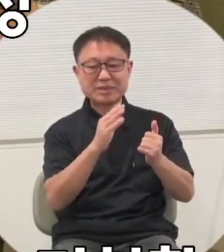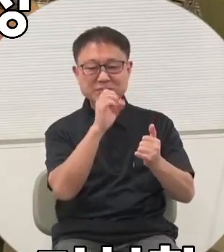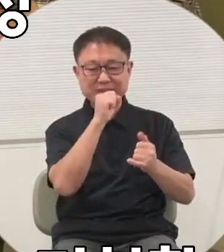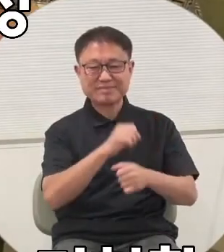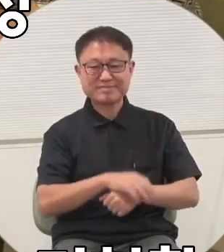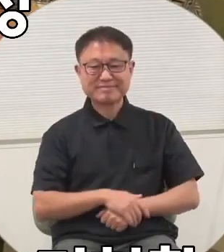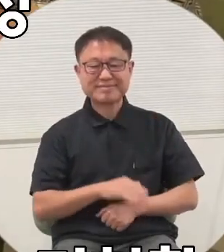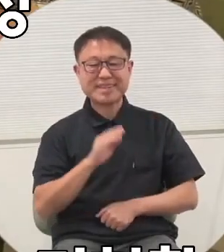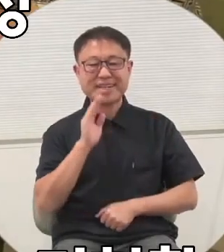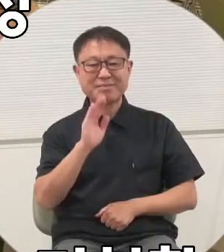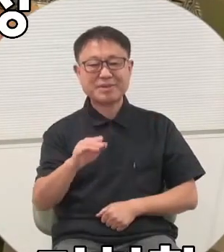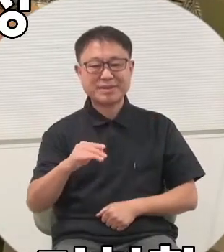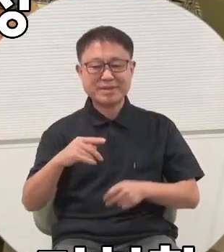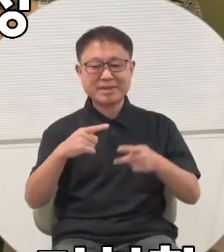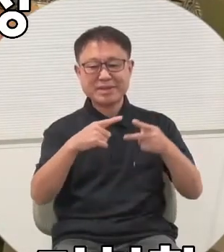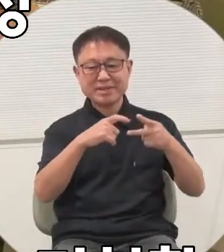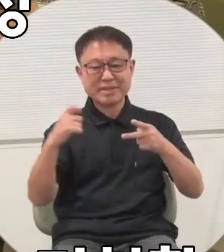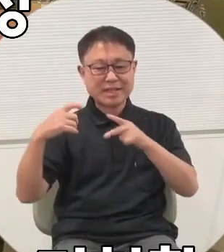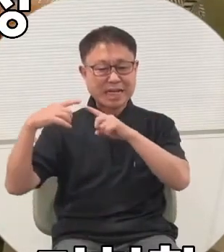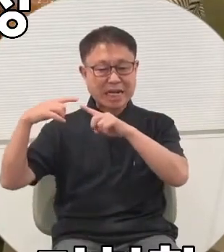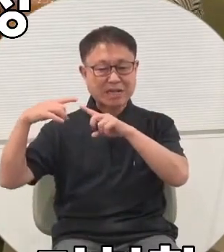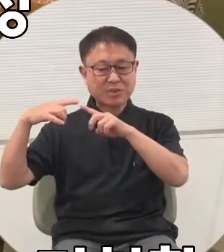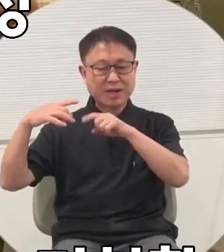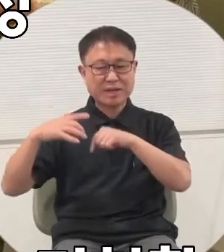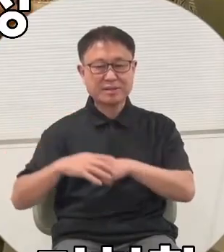좋겠습니다. 앞으로 서대문 공동체 라디오가